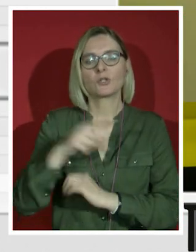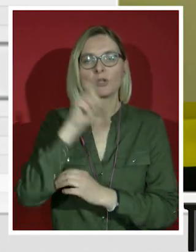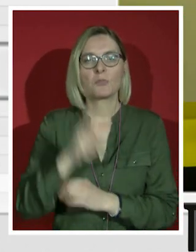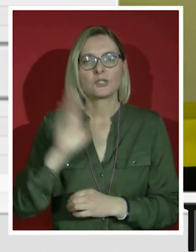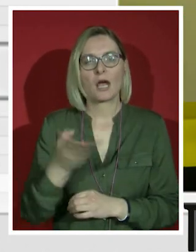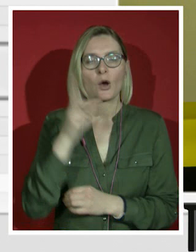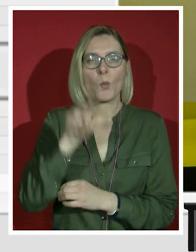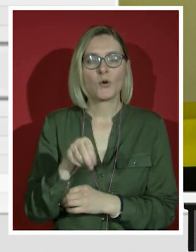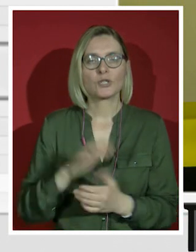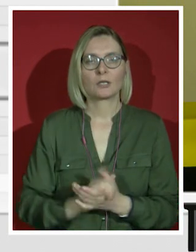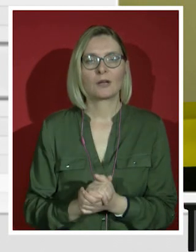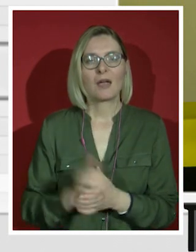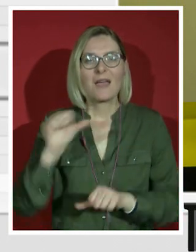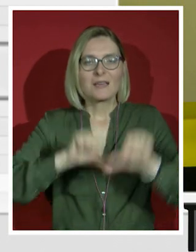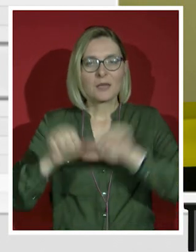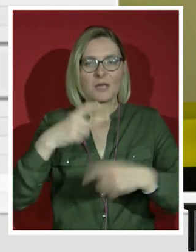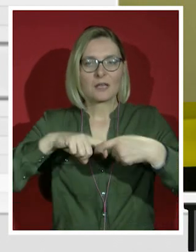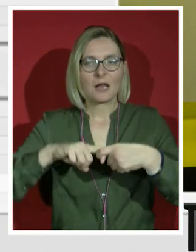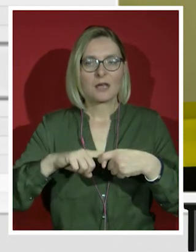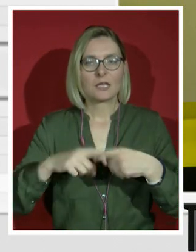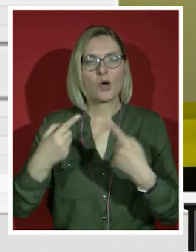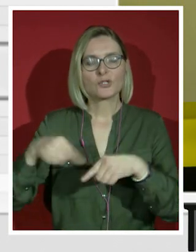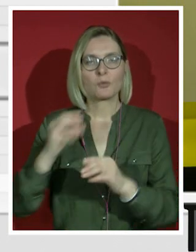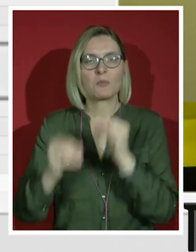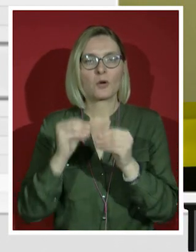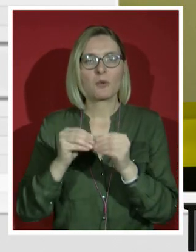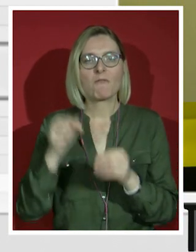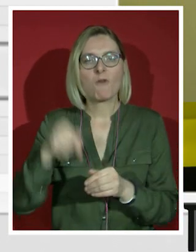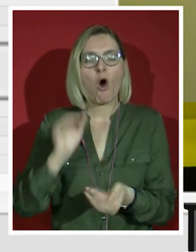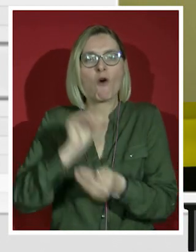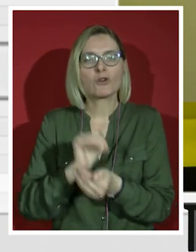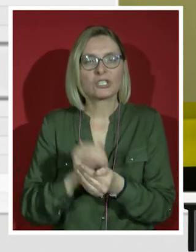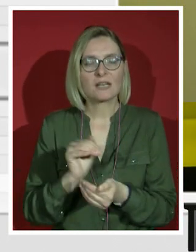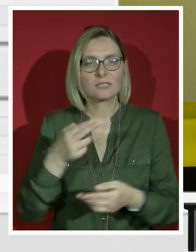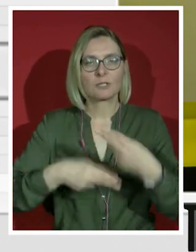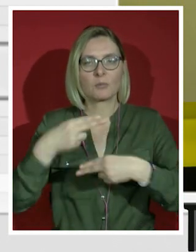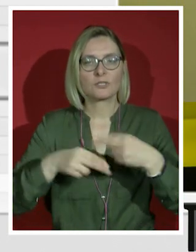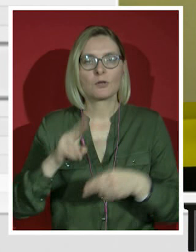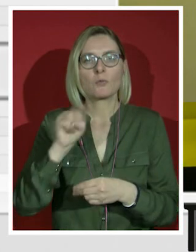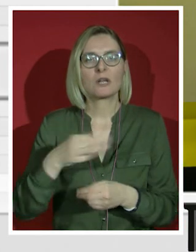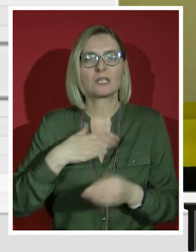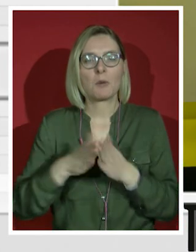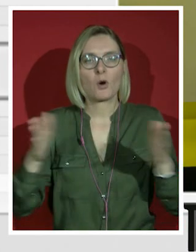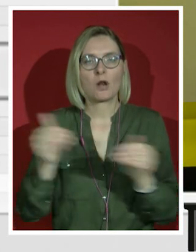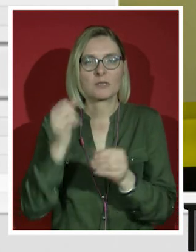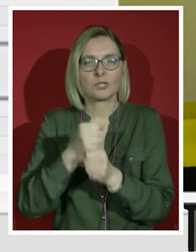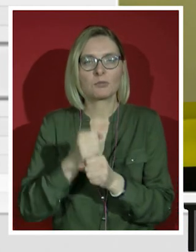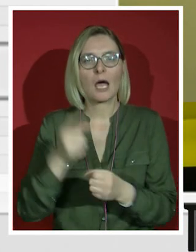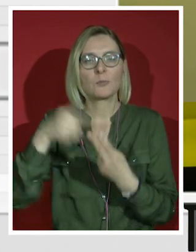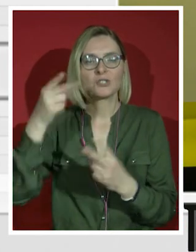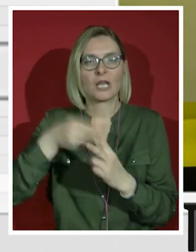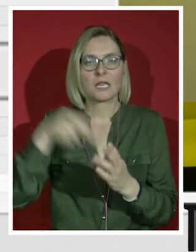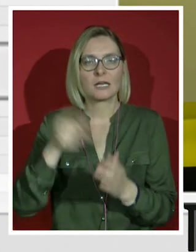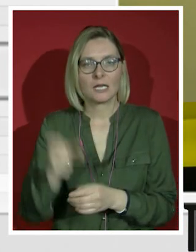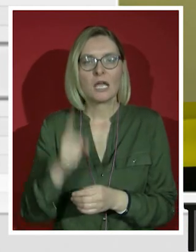може, хемикалиите се особен проблем во овоштарството. Така. Мора да постои поголема соработка помеѓу пчеларите и